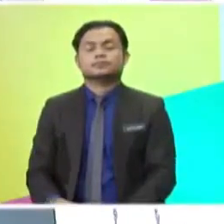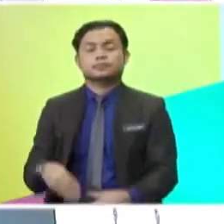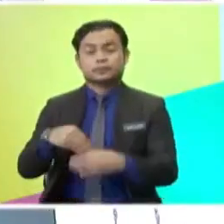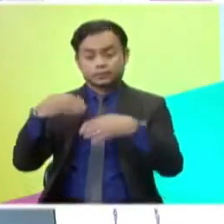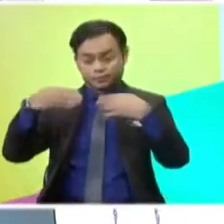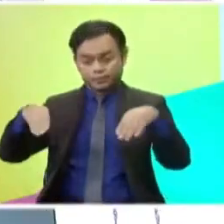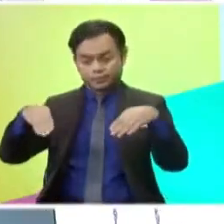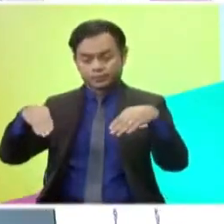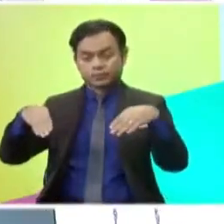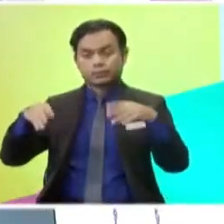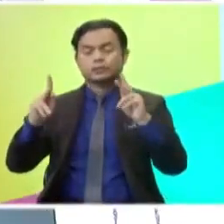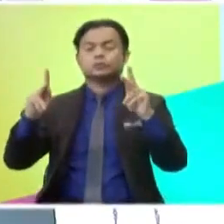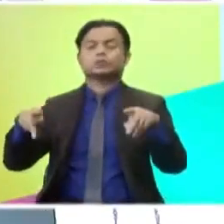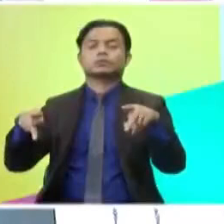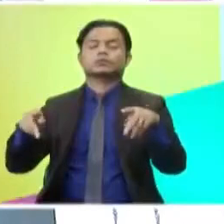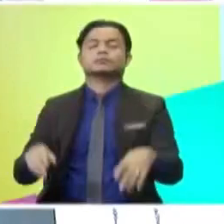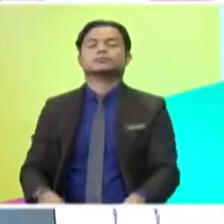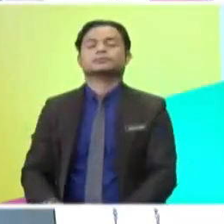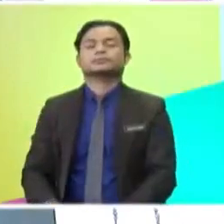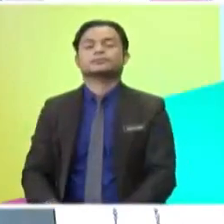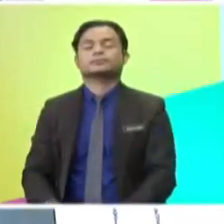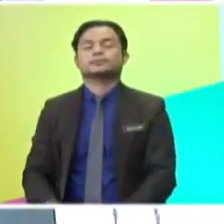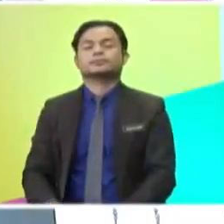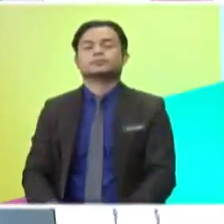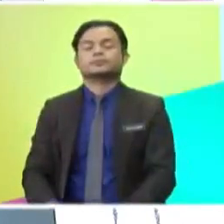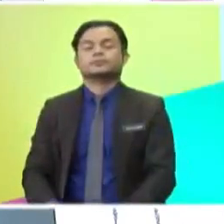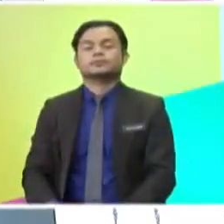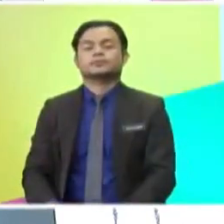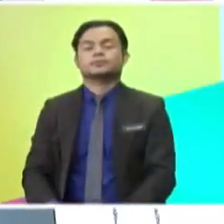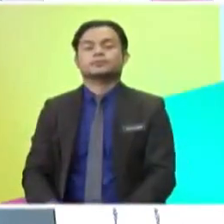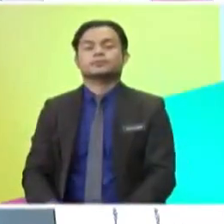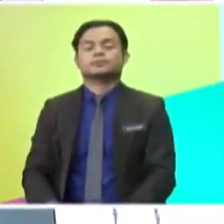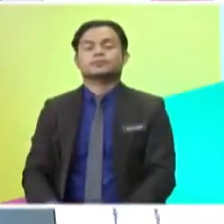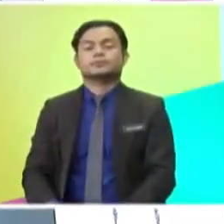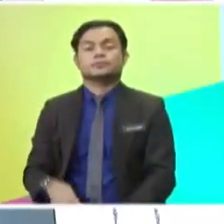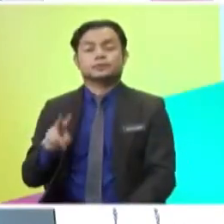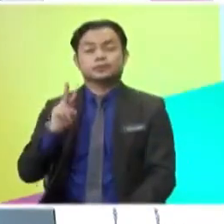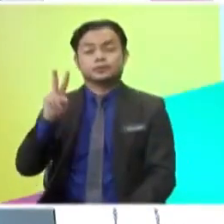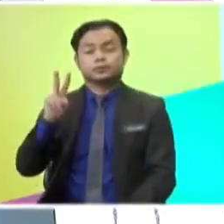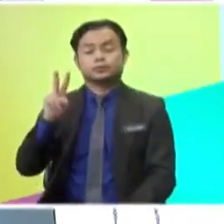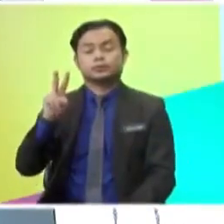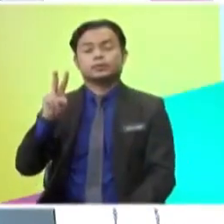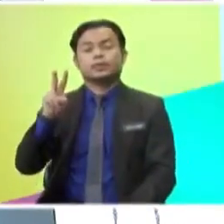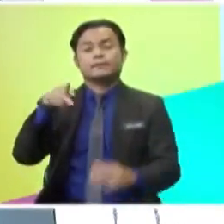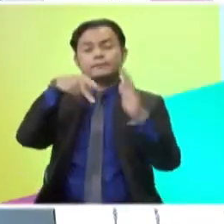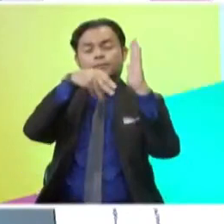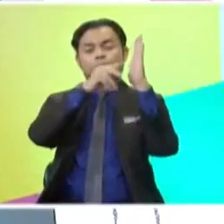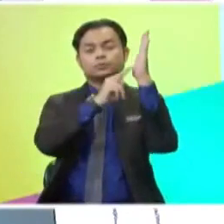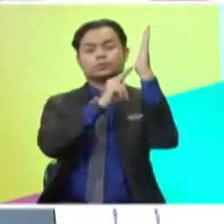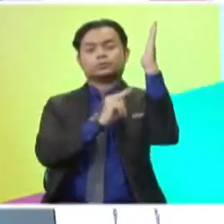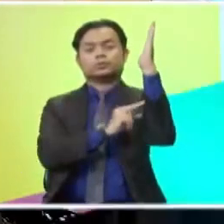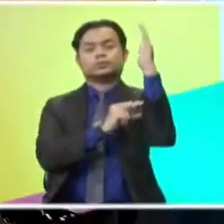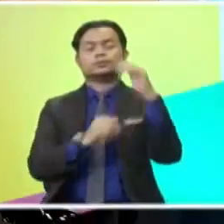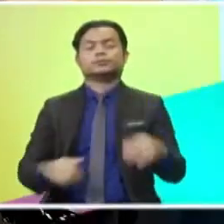kuasa eksekutif. Okey, kita pergi kepada yang kedua, dari segi perundangan. Alright. Dari